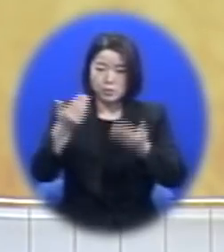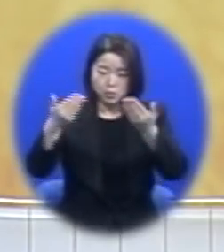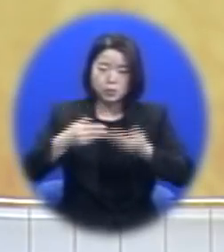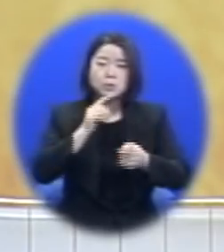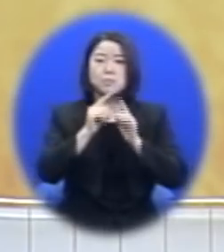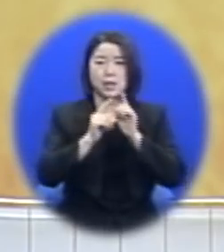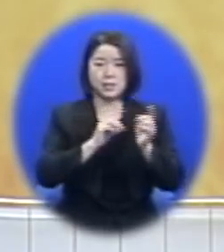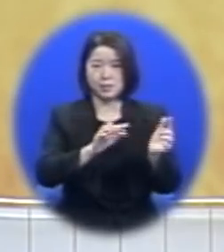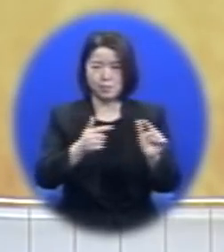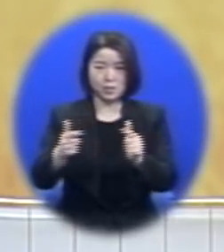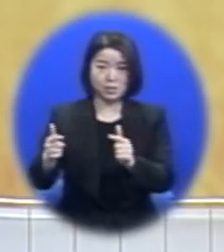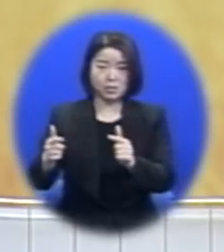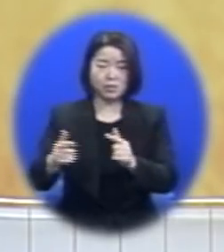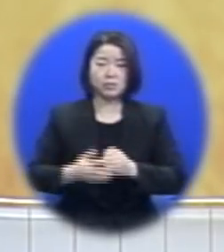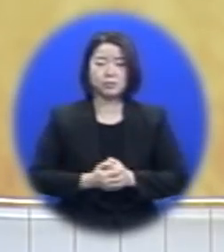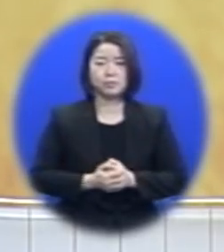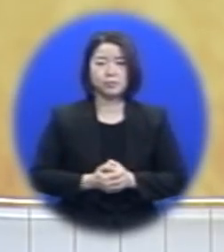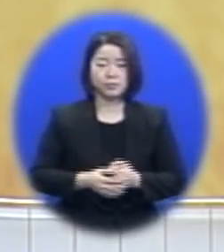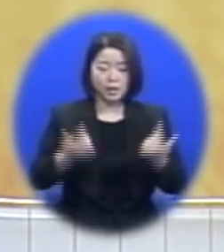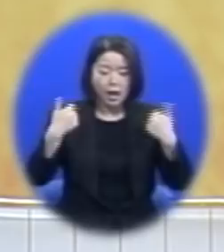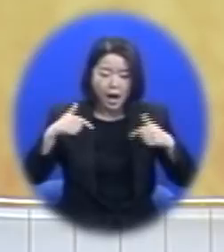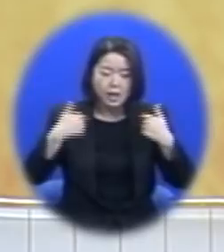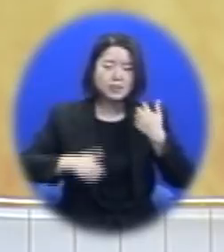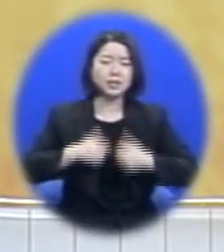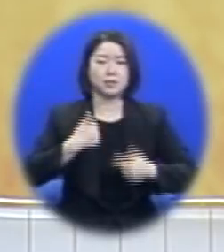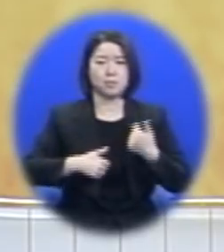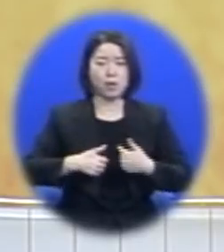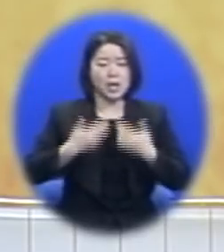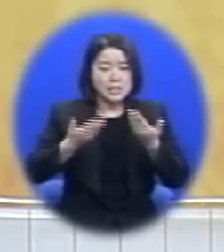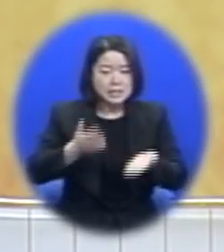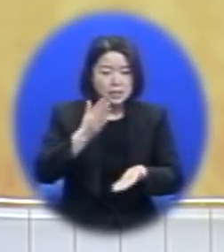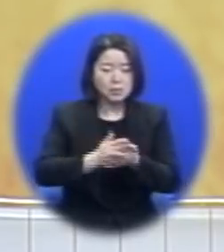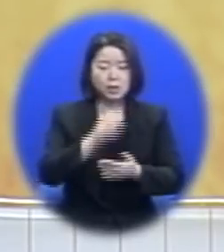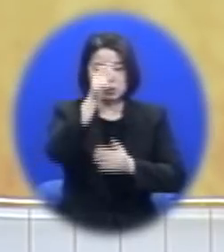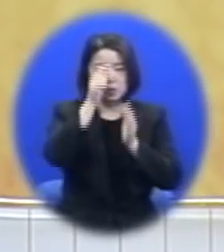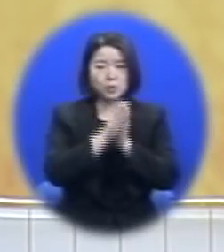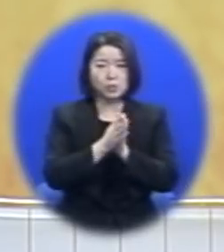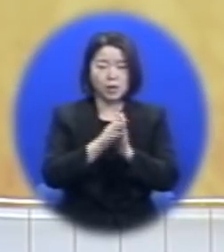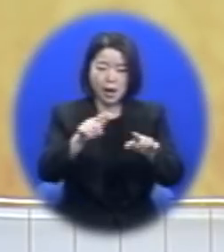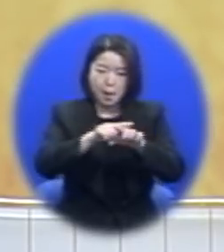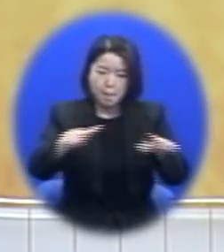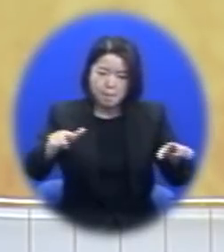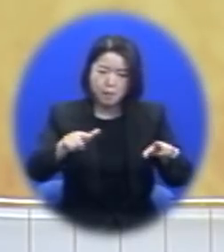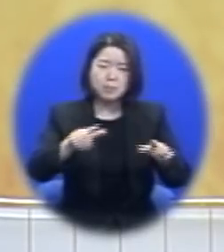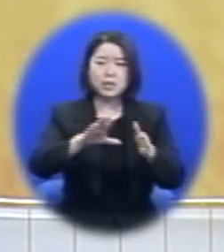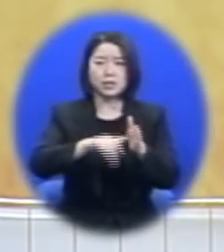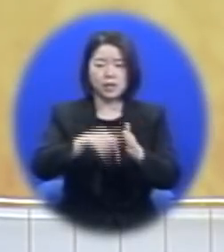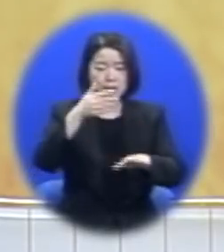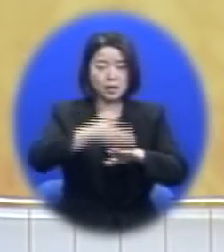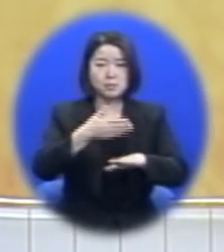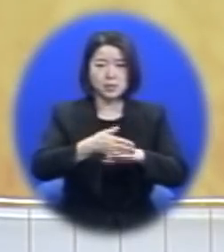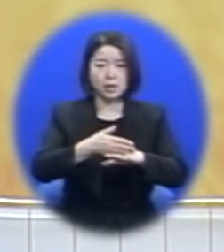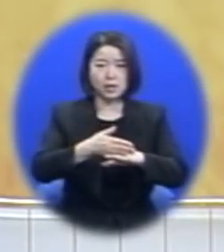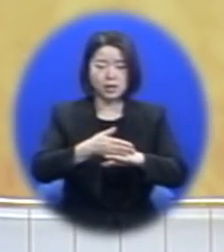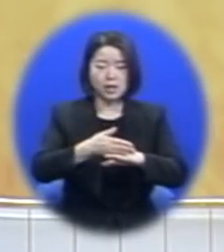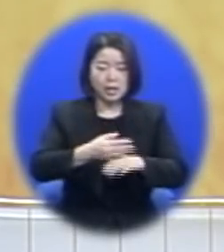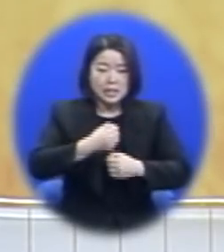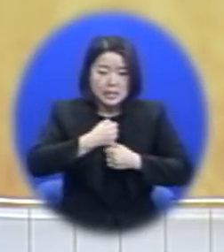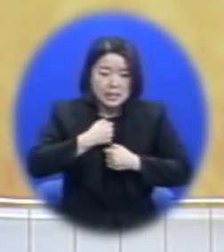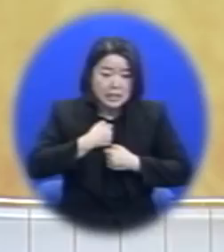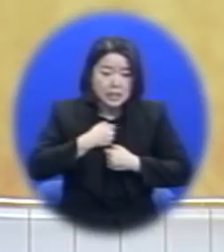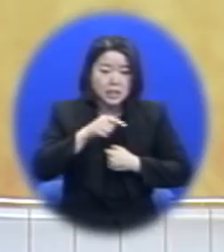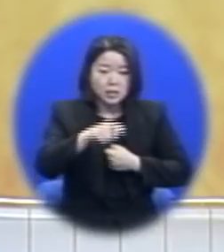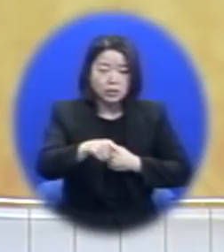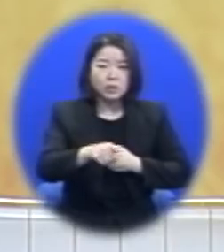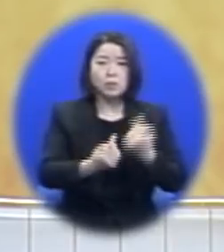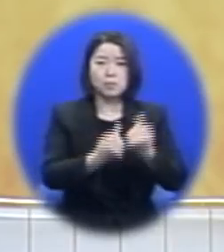말씀들이었습니다. 항상 기뻐하라, 쉬지 말고 기도하라, 범사에 감사하라. 무릇 지킬 만한 것보다